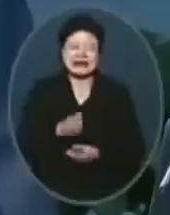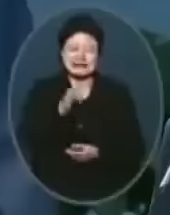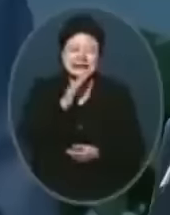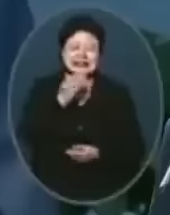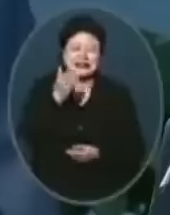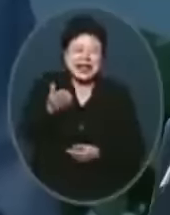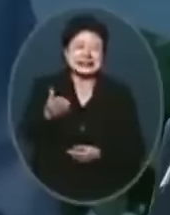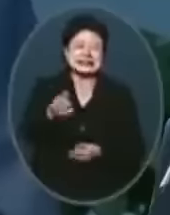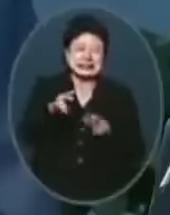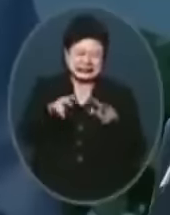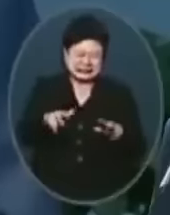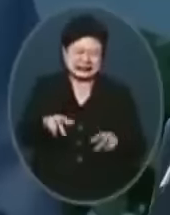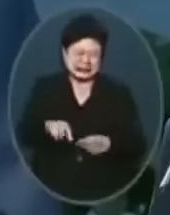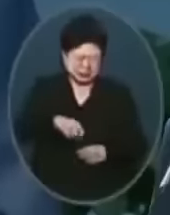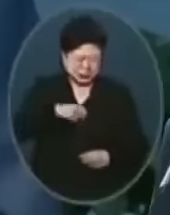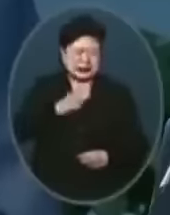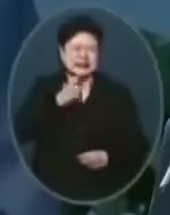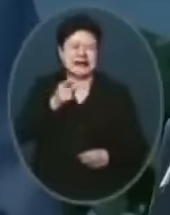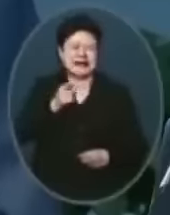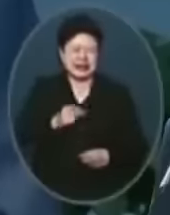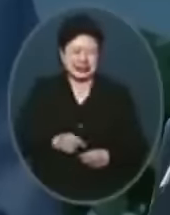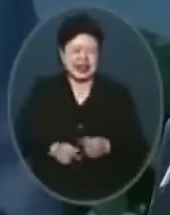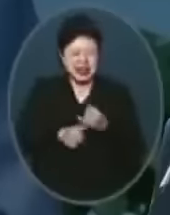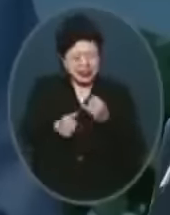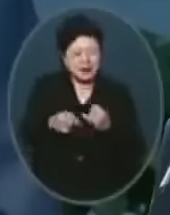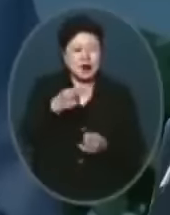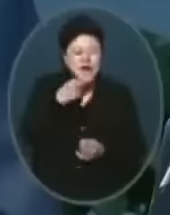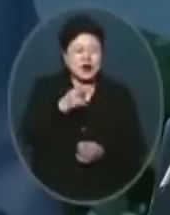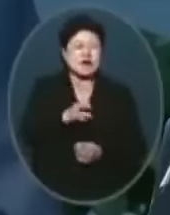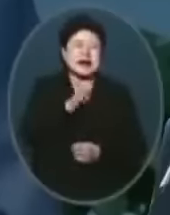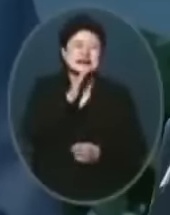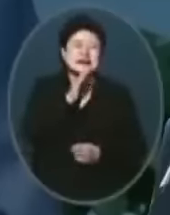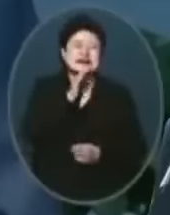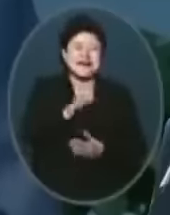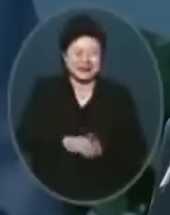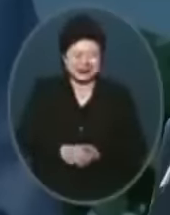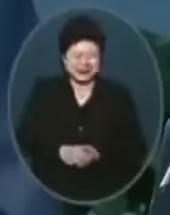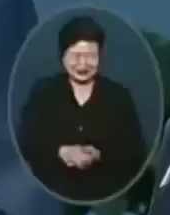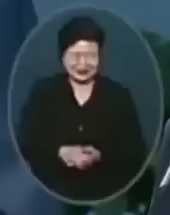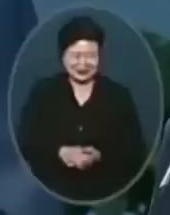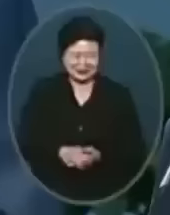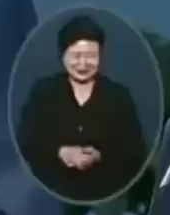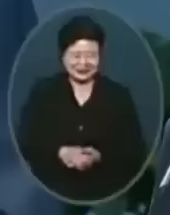맞았어. 당신은 정직한 사람이야. 남편이 없는 거 사실이야.